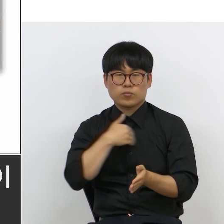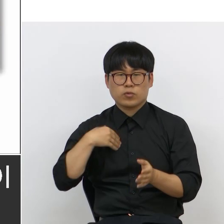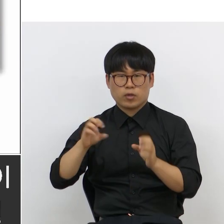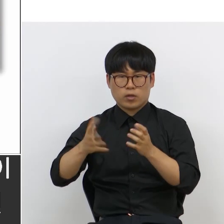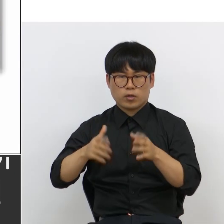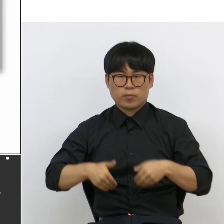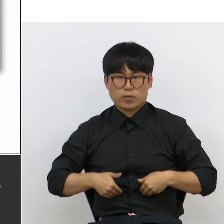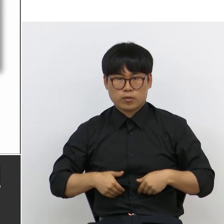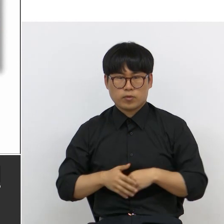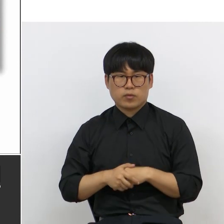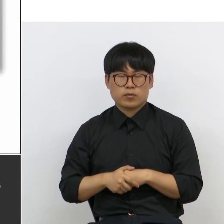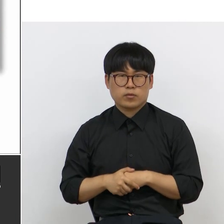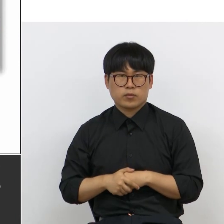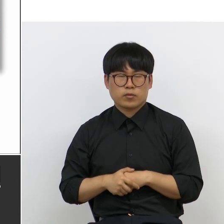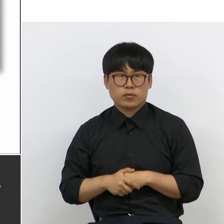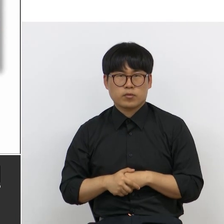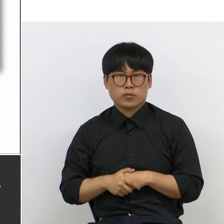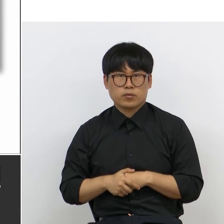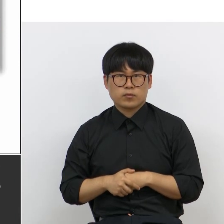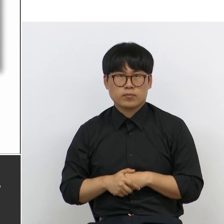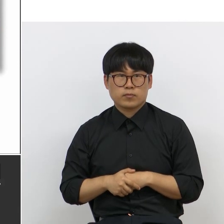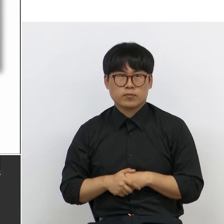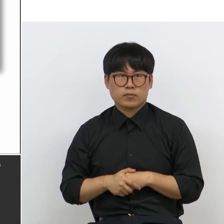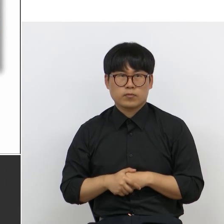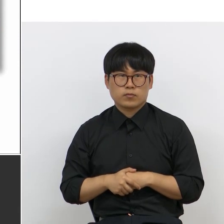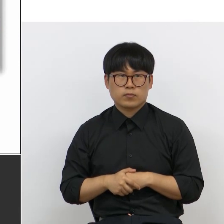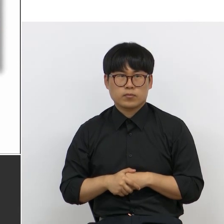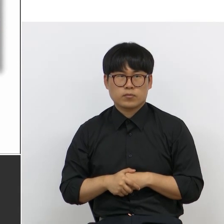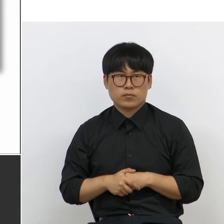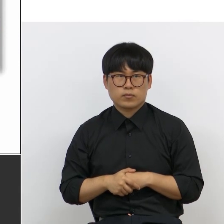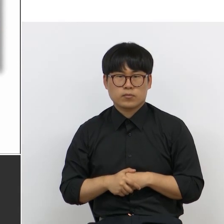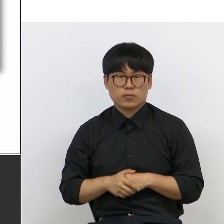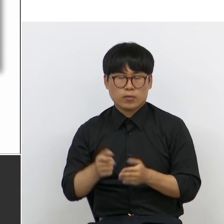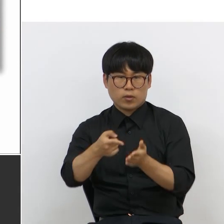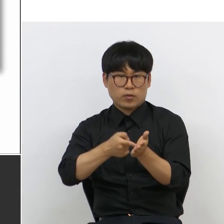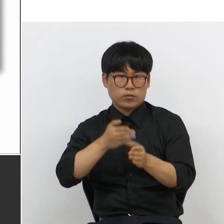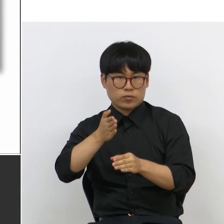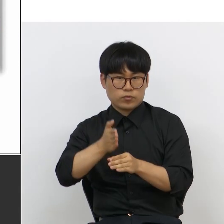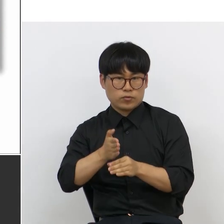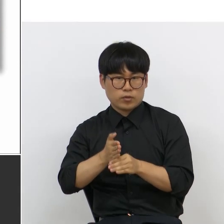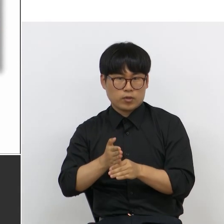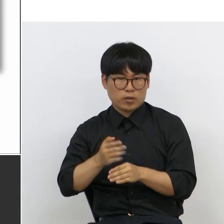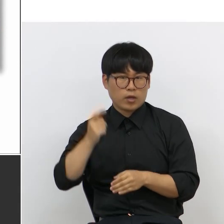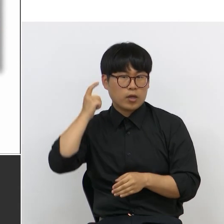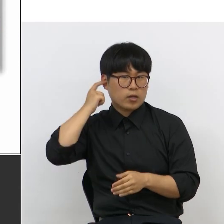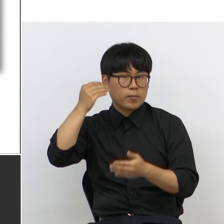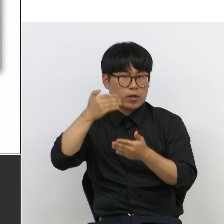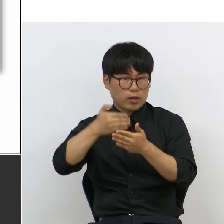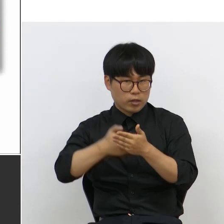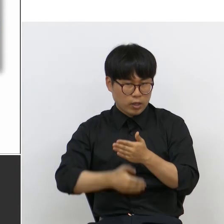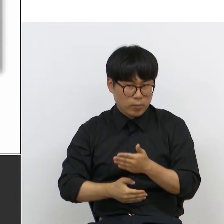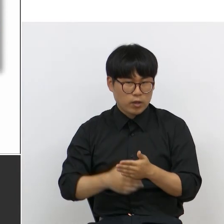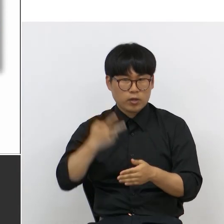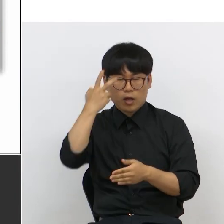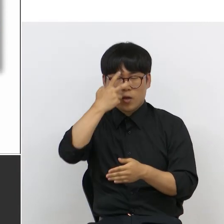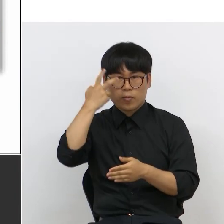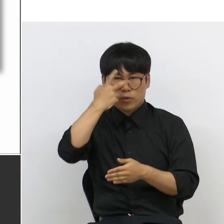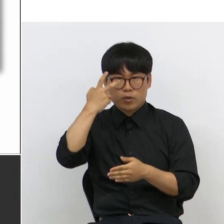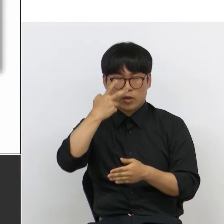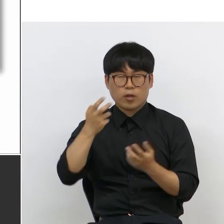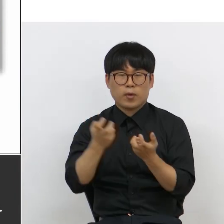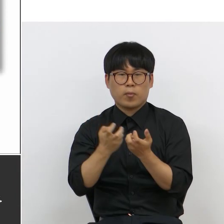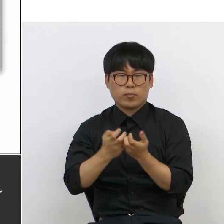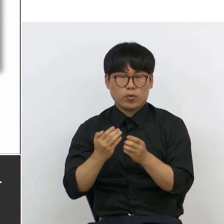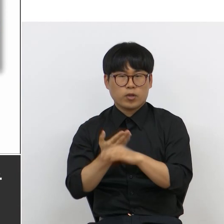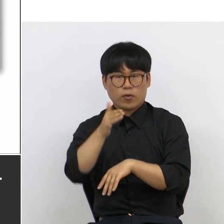있습니다. 또 아직 우리나라에서는 이게 루틴으로 쓰이진 않지만 수술 중에 잔존 청력 손상 여부를 모니터링하는 방법도 논문이